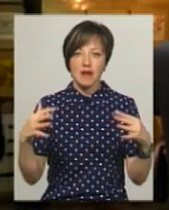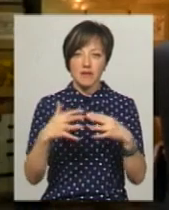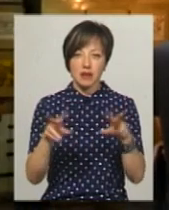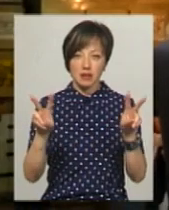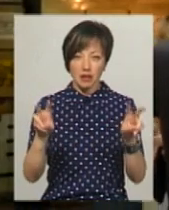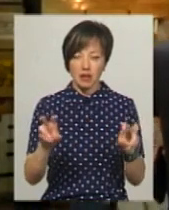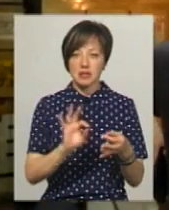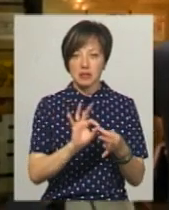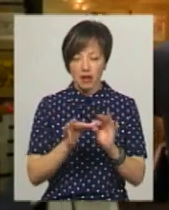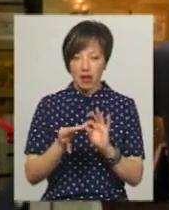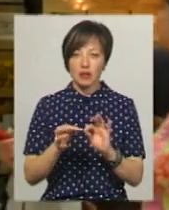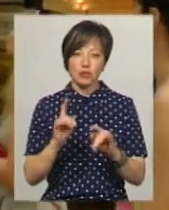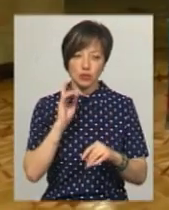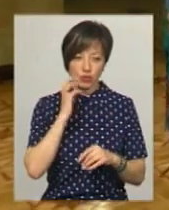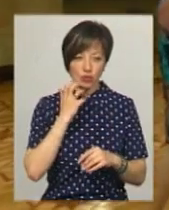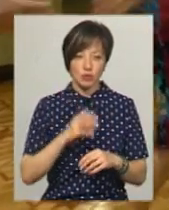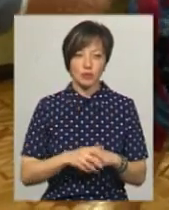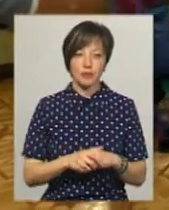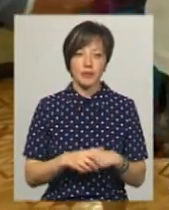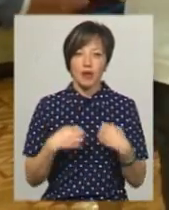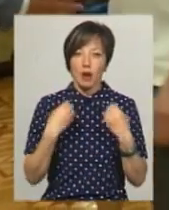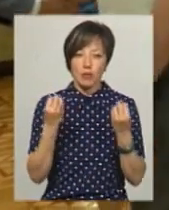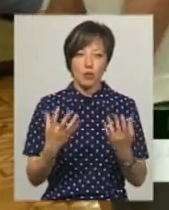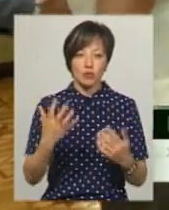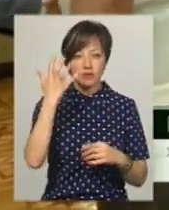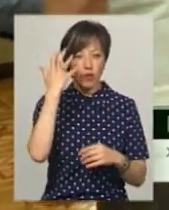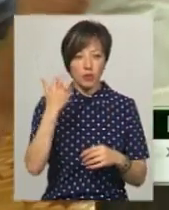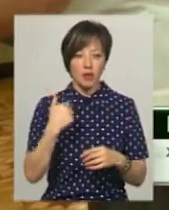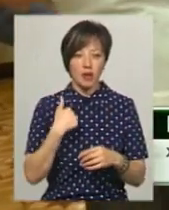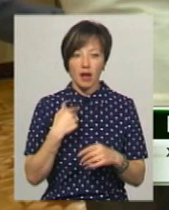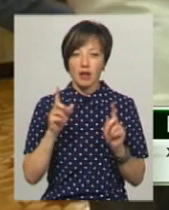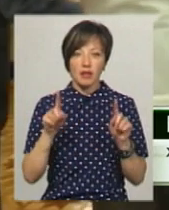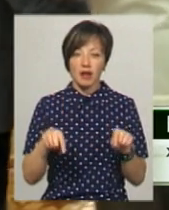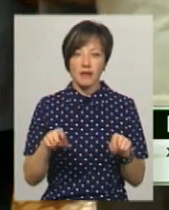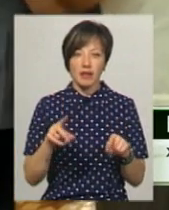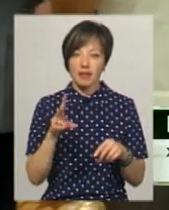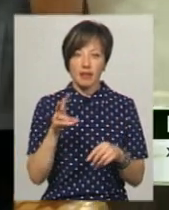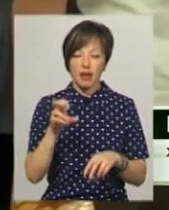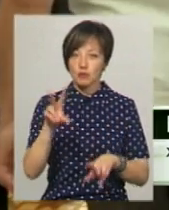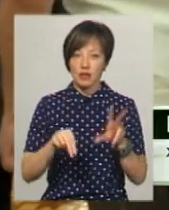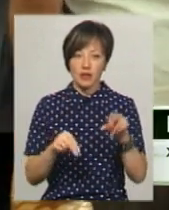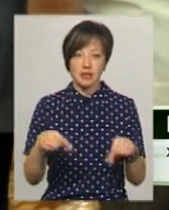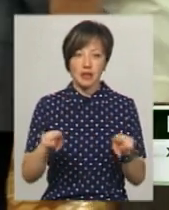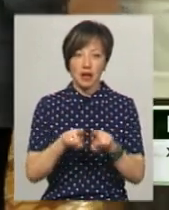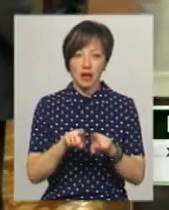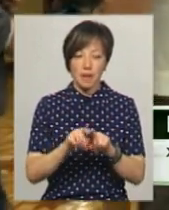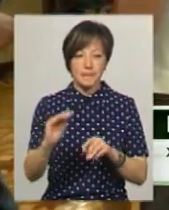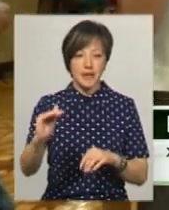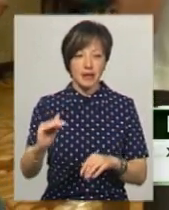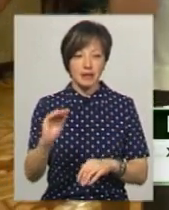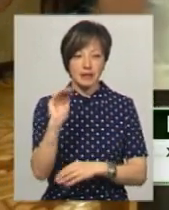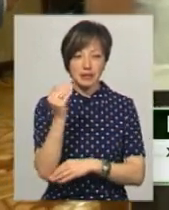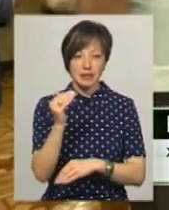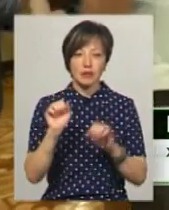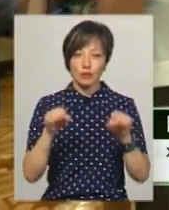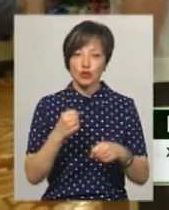і складна, і дуже серйозна. Я просто в захопленні, я навіть не сподівалася, що таке, от, така маленька дитина